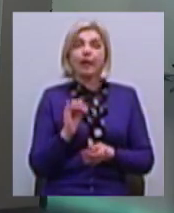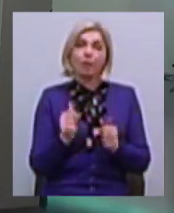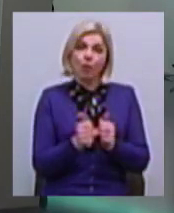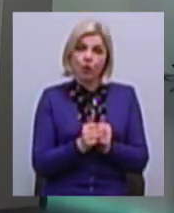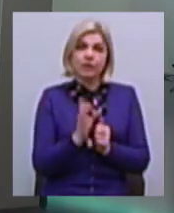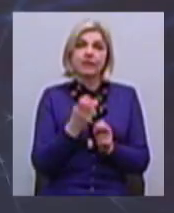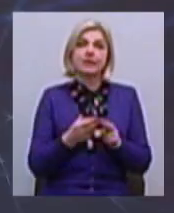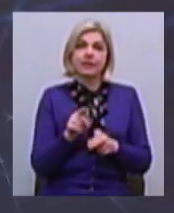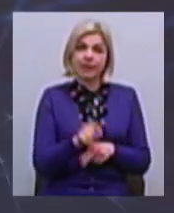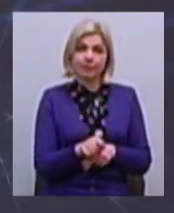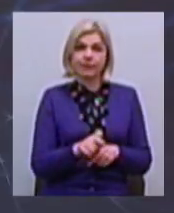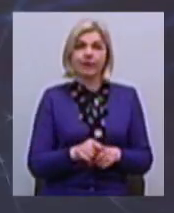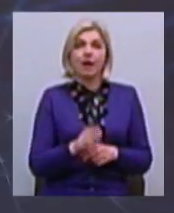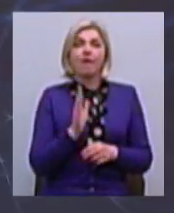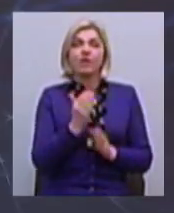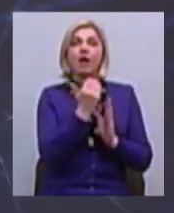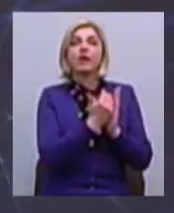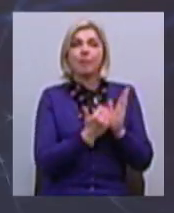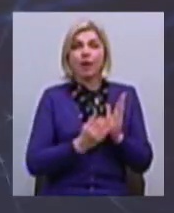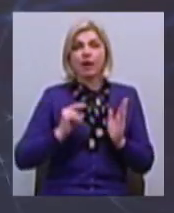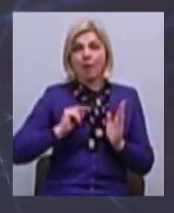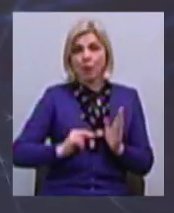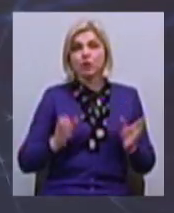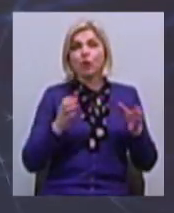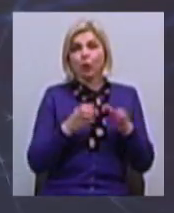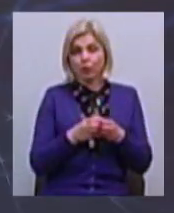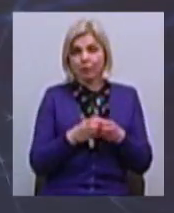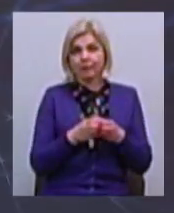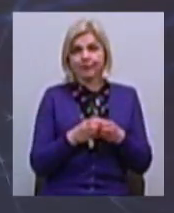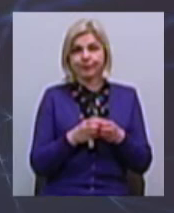Поряд з цим, в рамках роботи цієї групи,